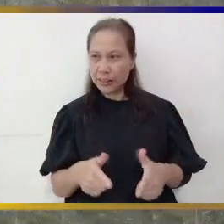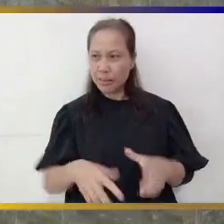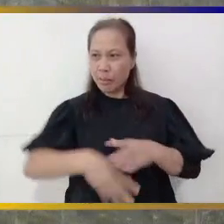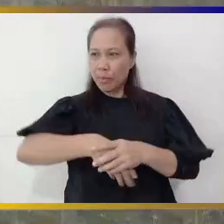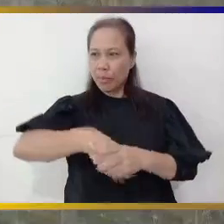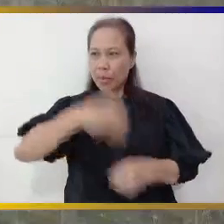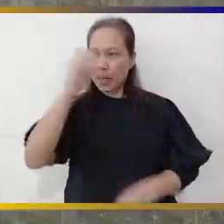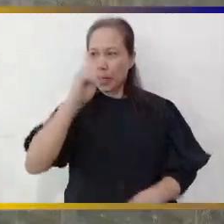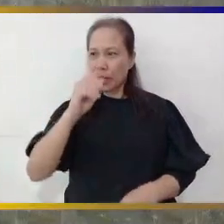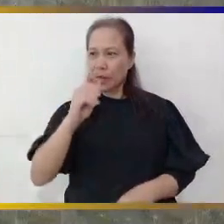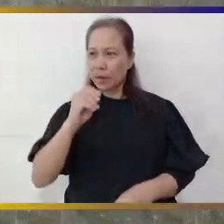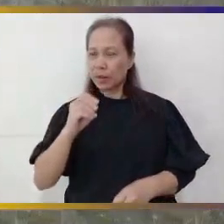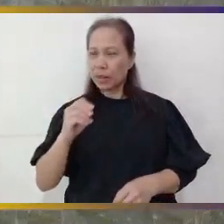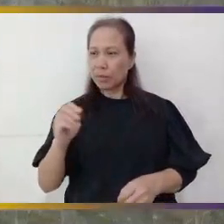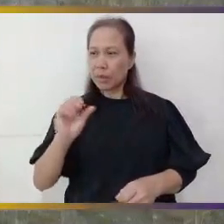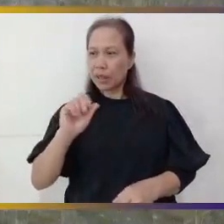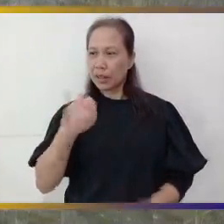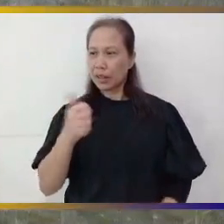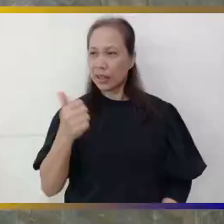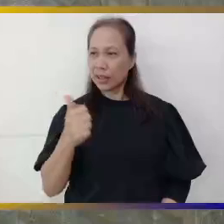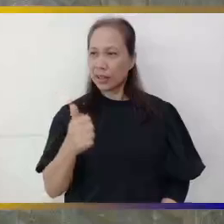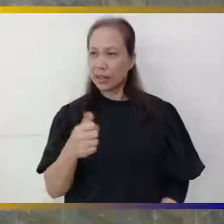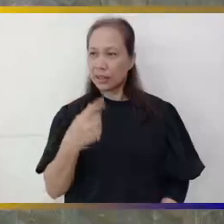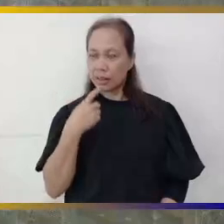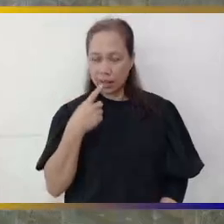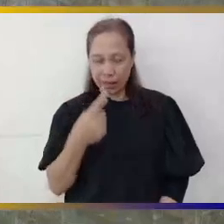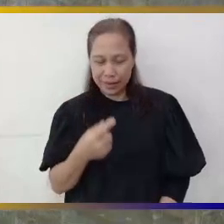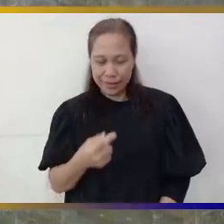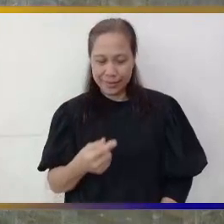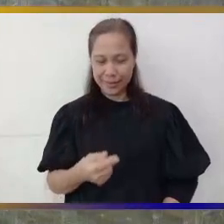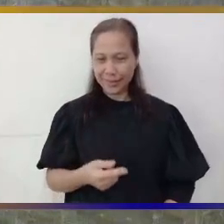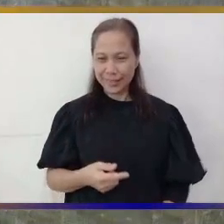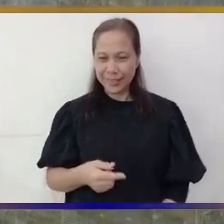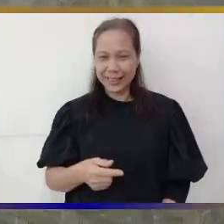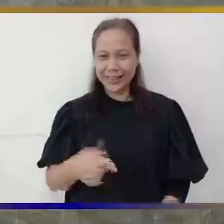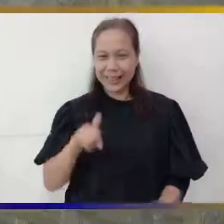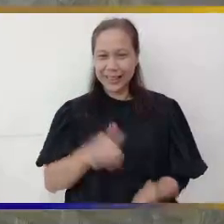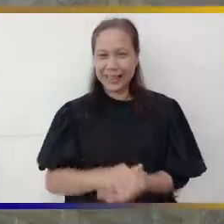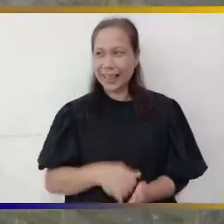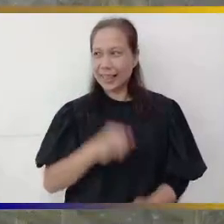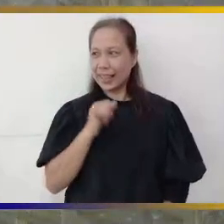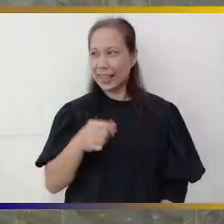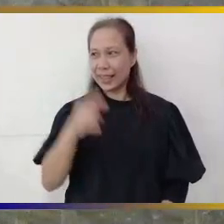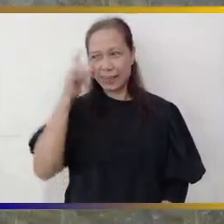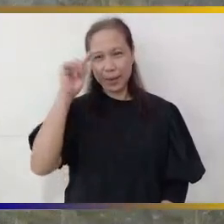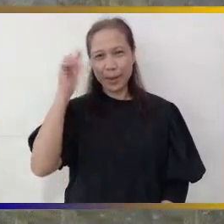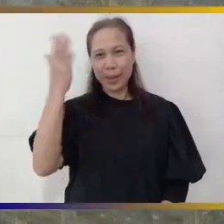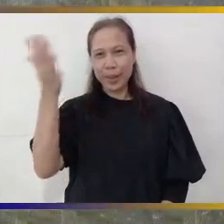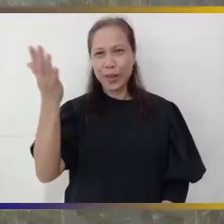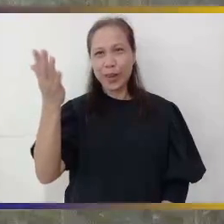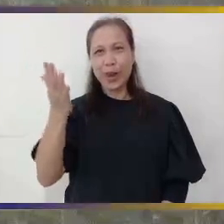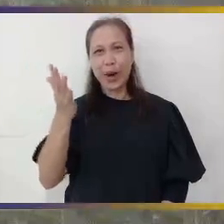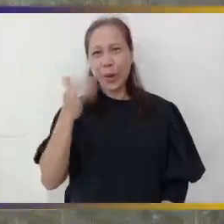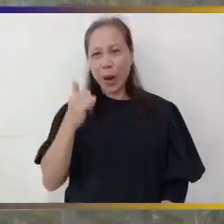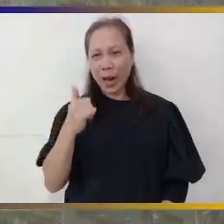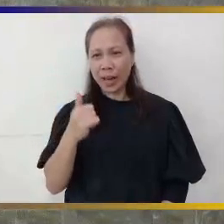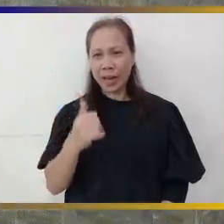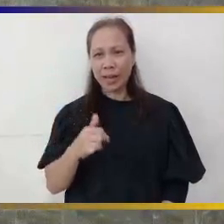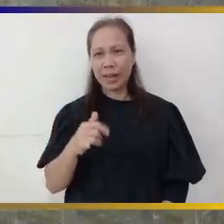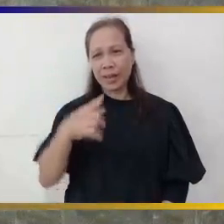pang sabi nibi ni Panginoon itoo maliit kasi the last it should be the